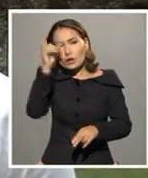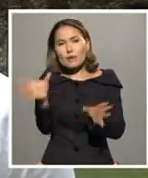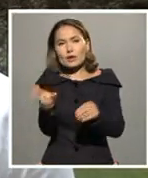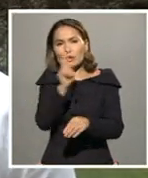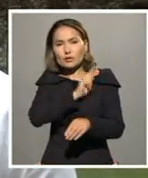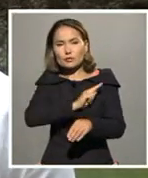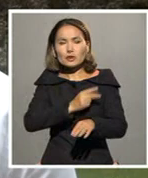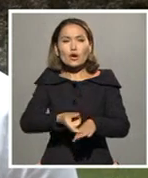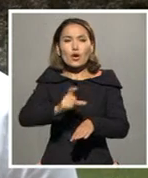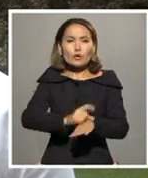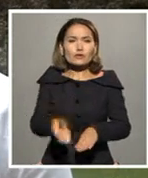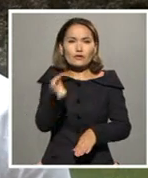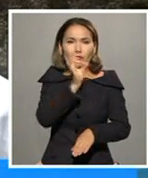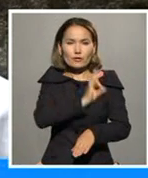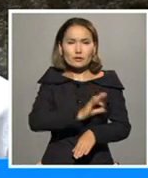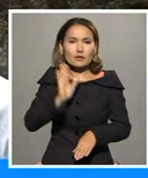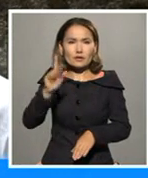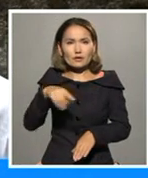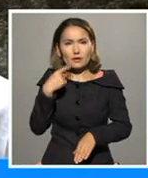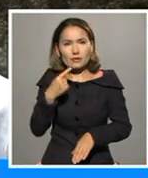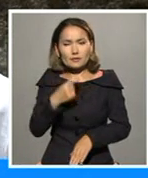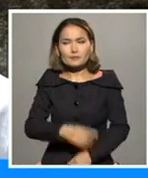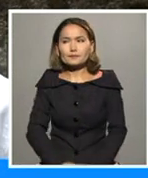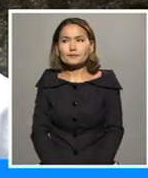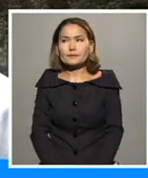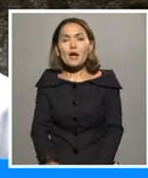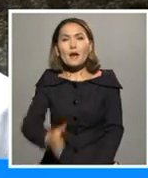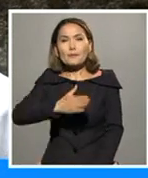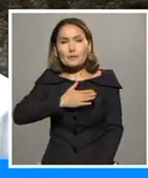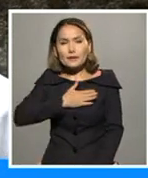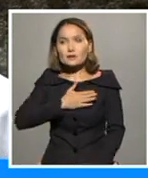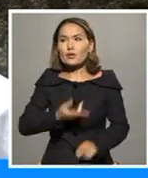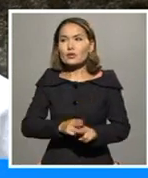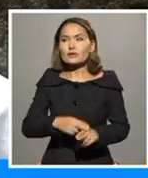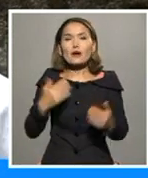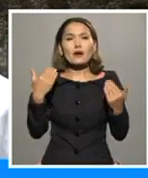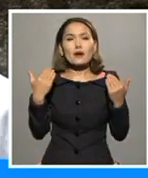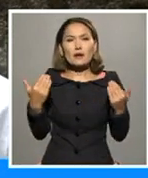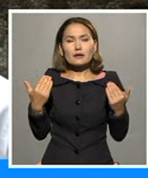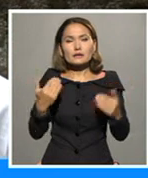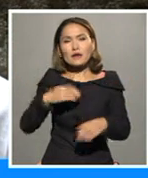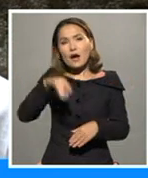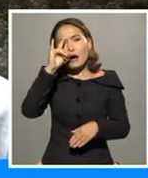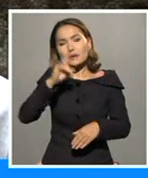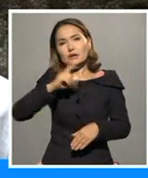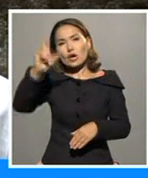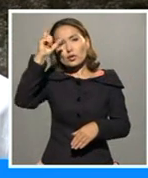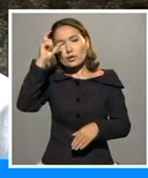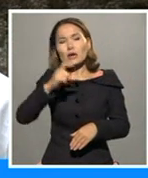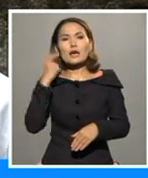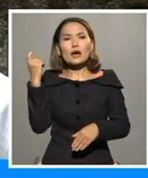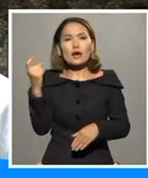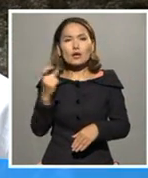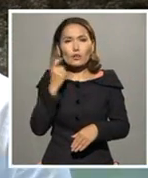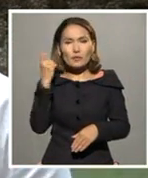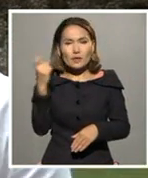құру туралы ұсынысы одаққа мүше елдерге өте тиімді. Біз бұны жеке алатын болсақ, мысалы Түркия мен Қазақстан арасында алатын